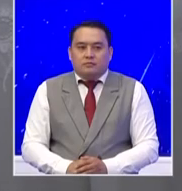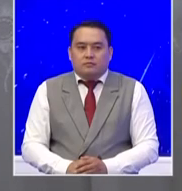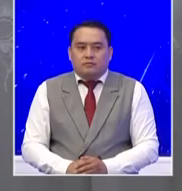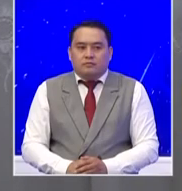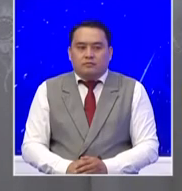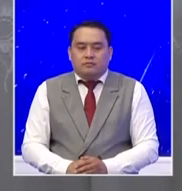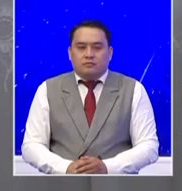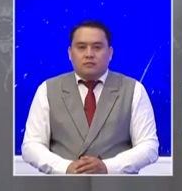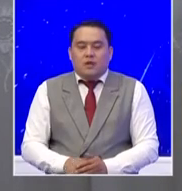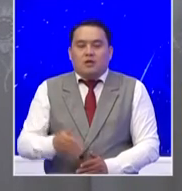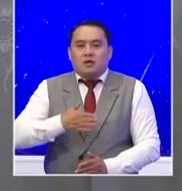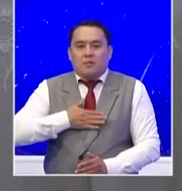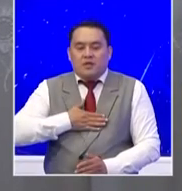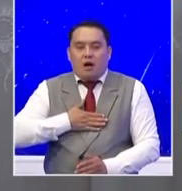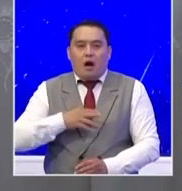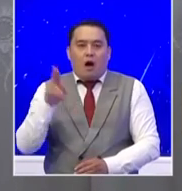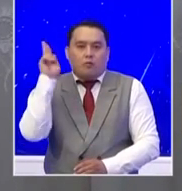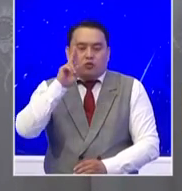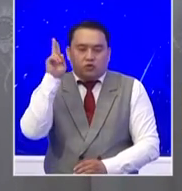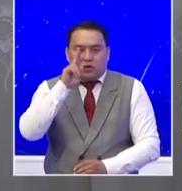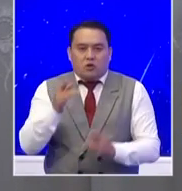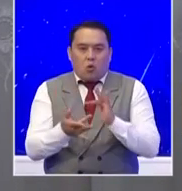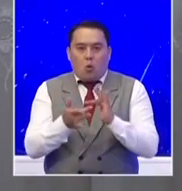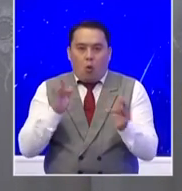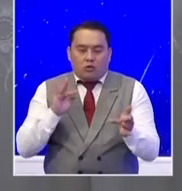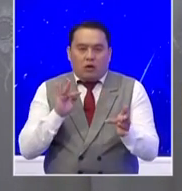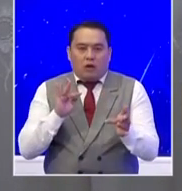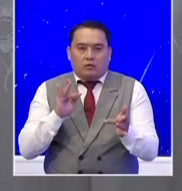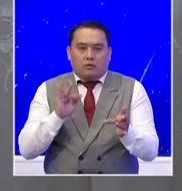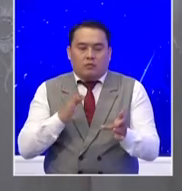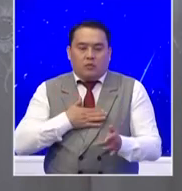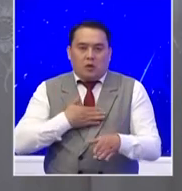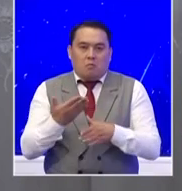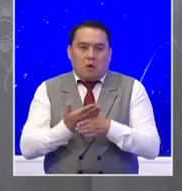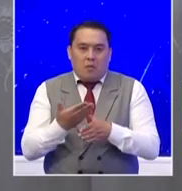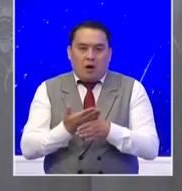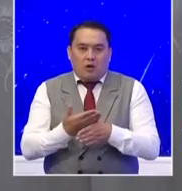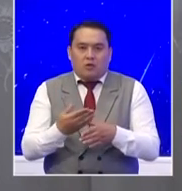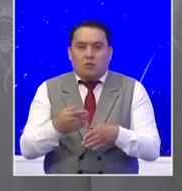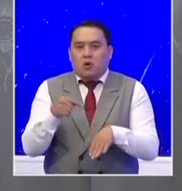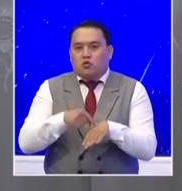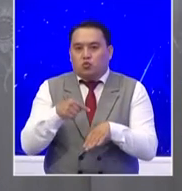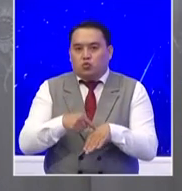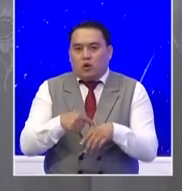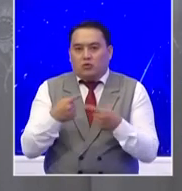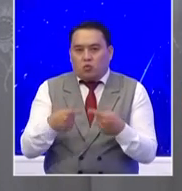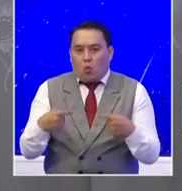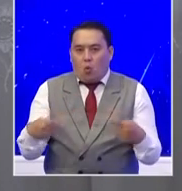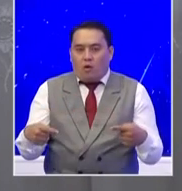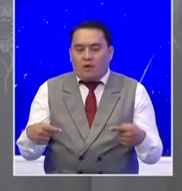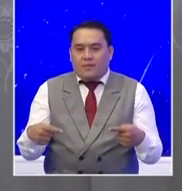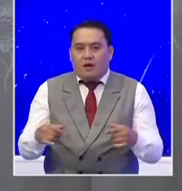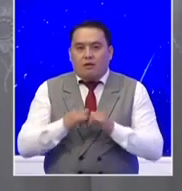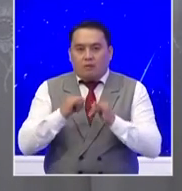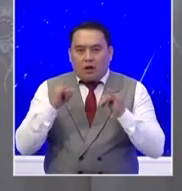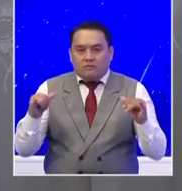в какой-то мере помогли как-то почувствовать другое, как-то развить